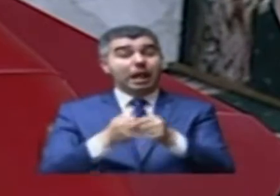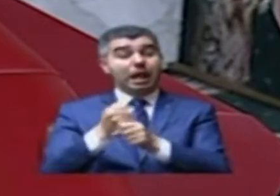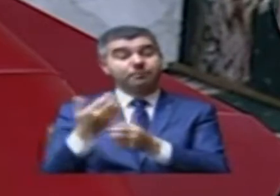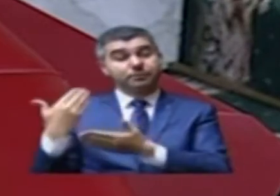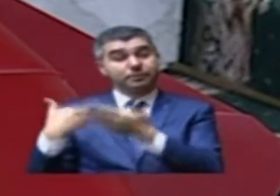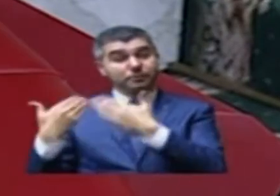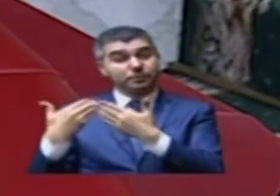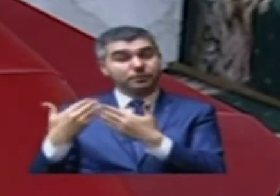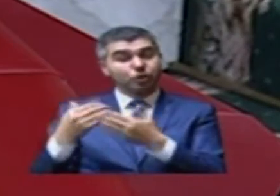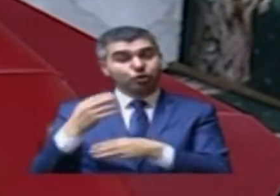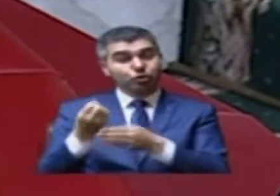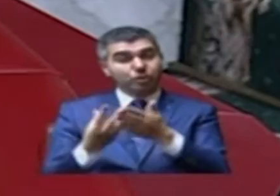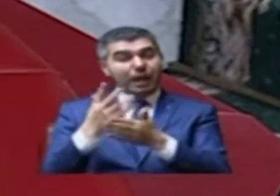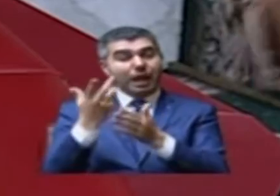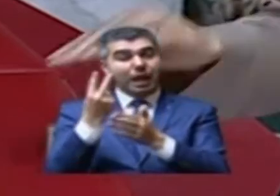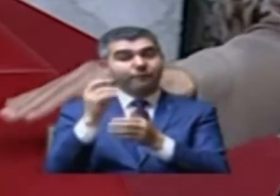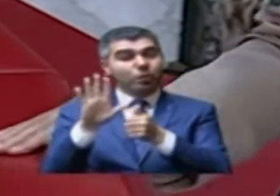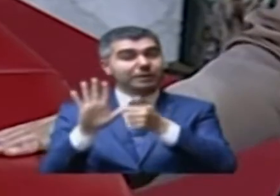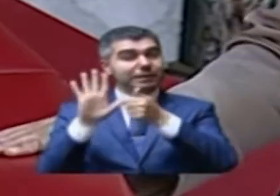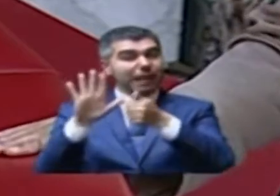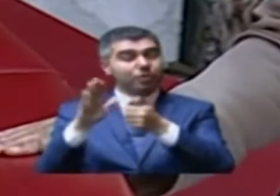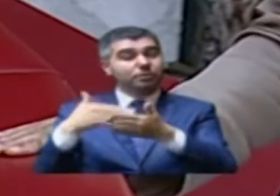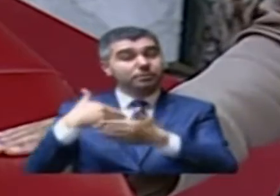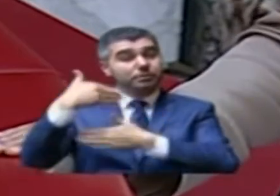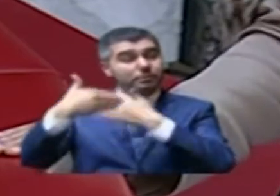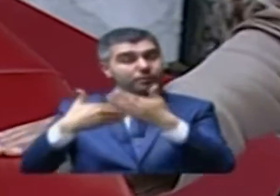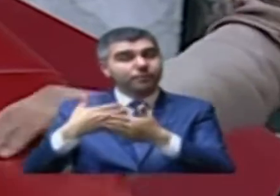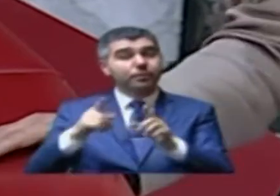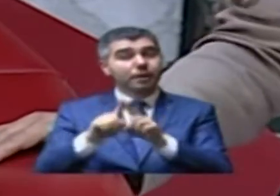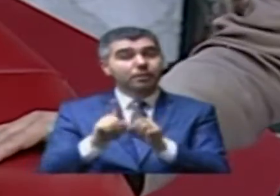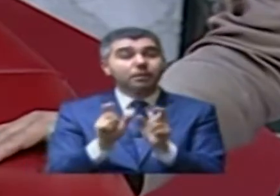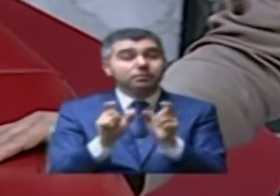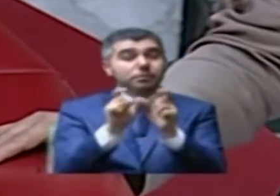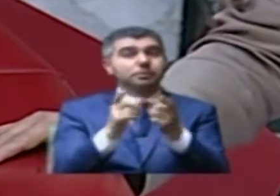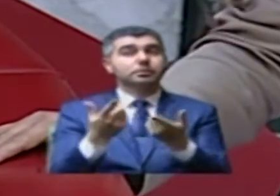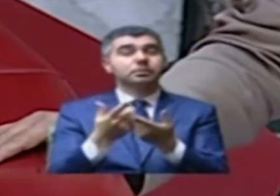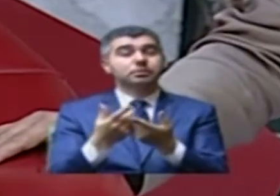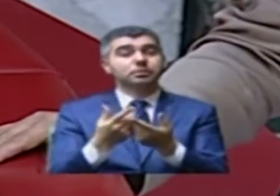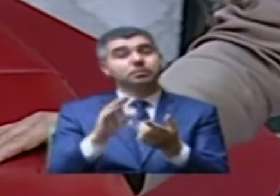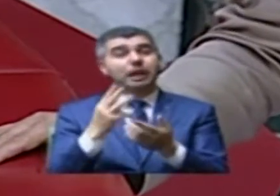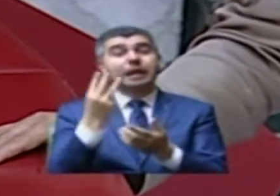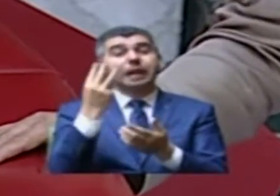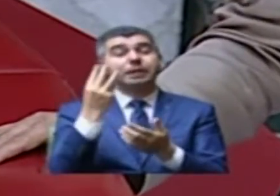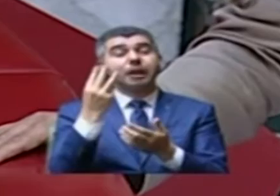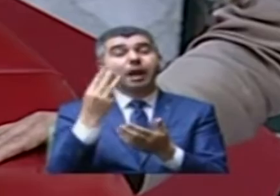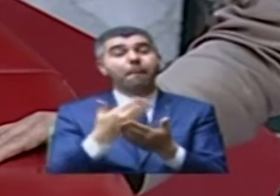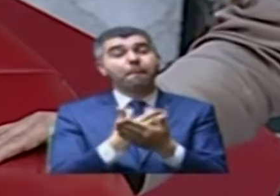على مؤسسة الرعاية الاجتماعية الخاصة بالمسنين، وعبئنا لها